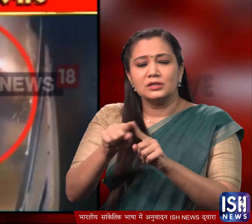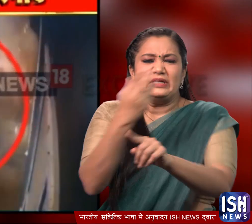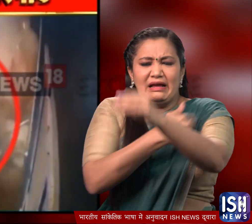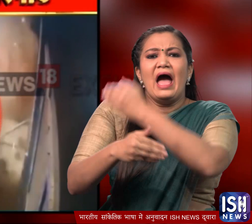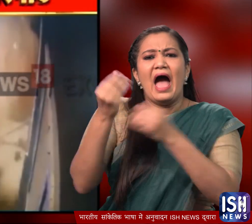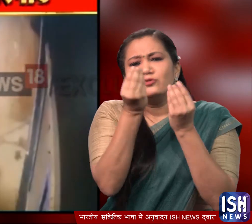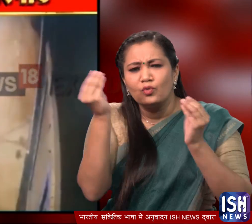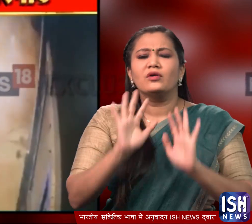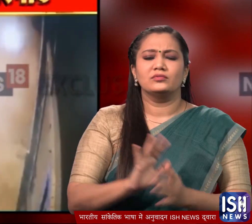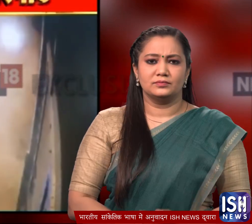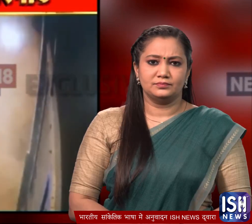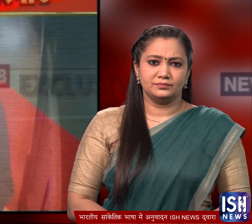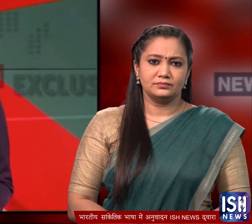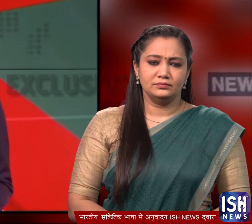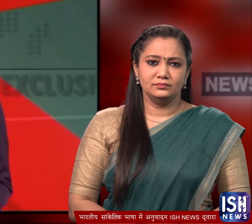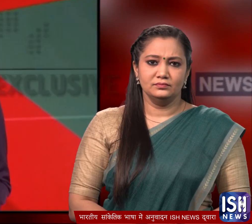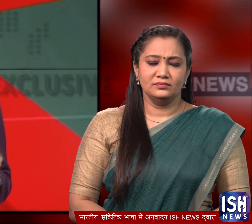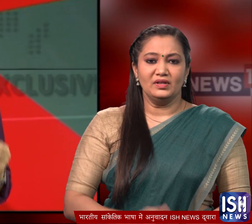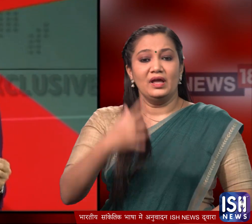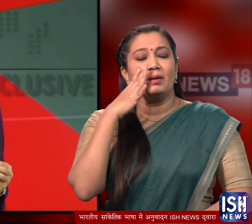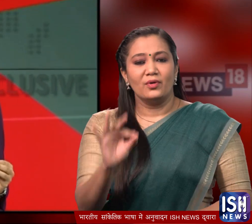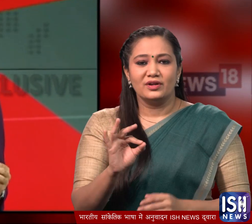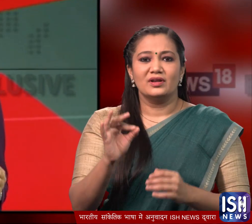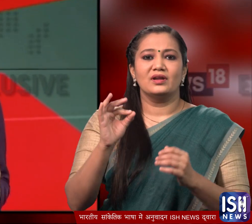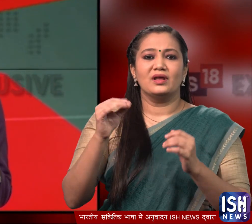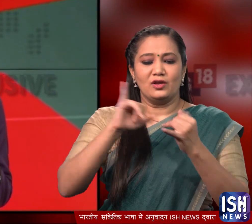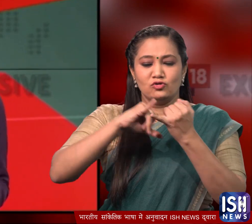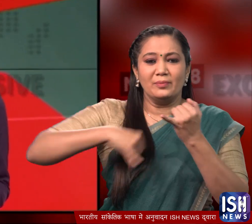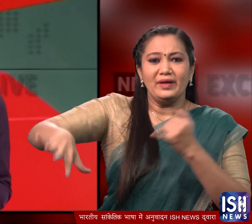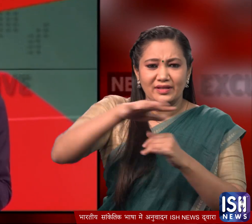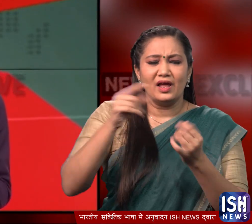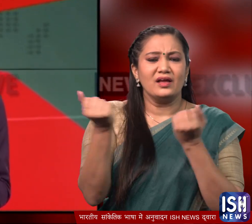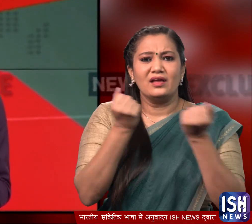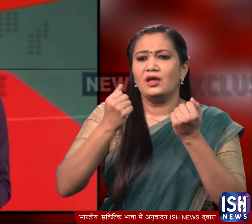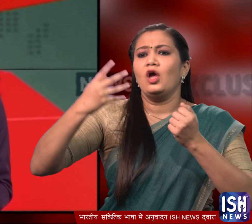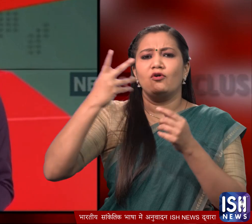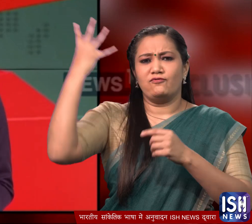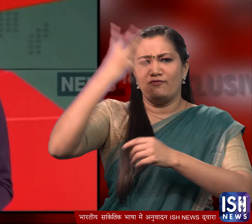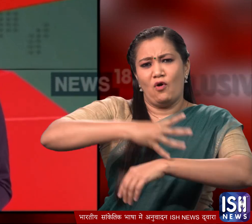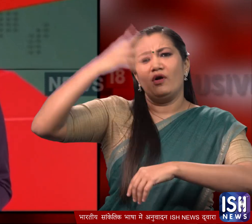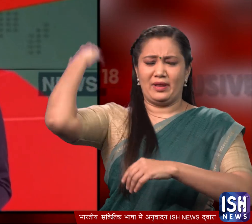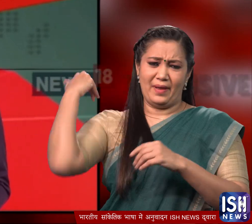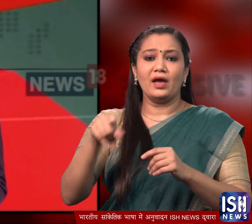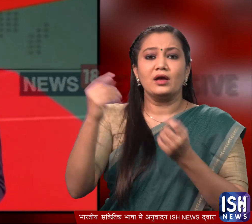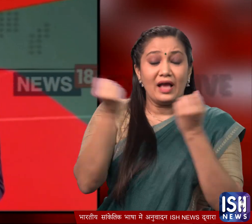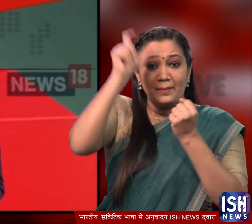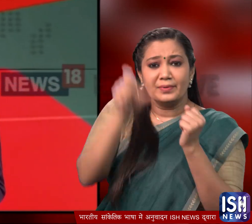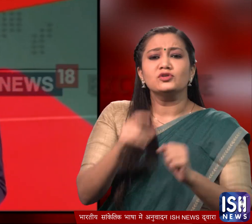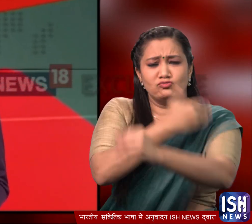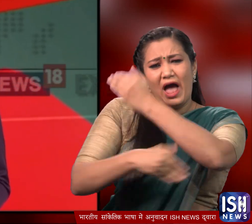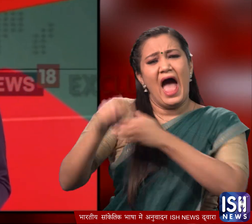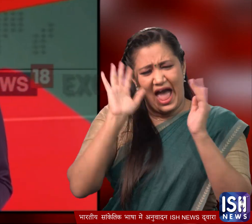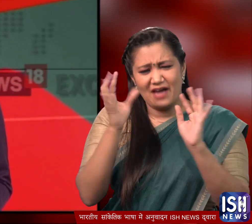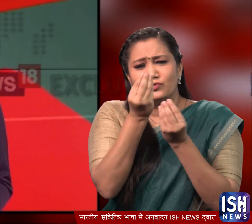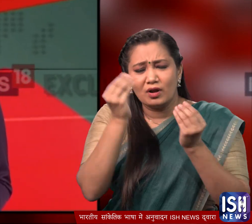के ड्राइवर को भी मामूली चोटें ही आई। सौभाग्य की एक बात यह है कि सोनीपत में यह हादसा 4 दिन पहले हुआ, जिसमें गाड़ी चला रहे